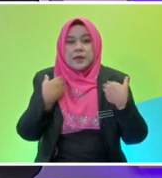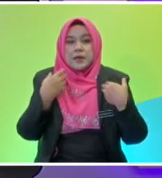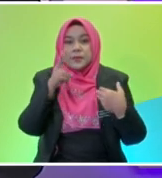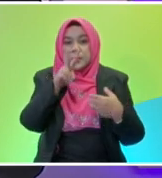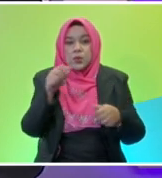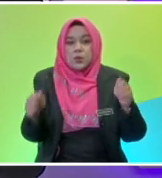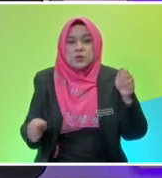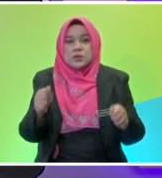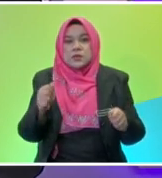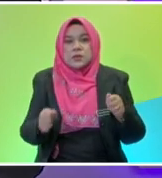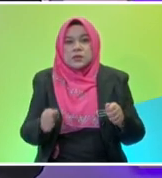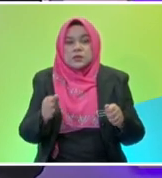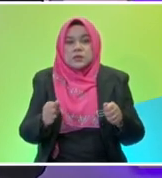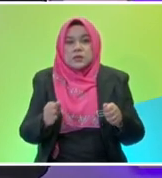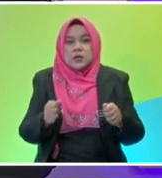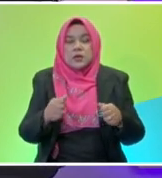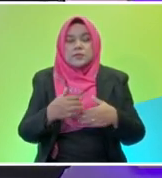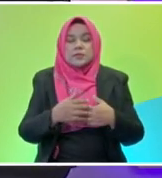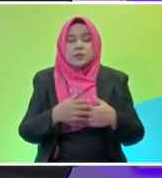teknik itu